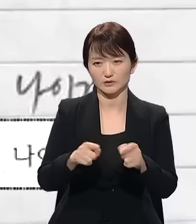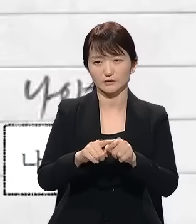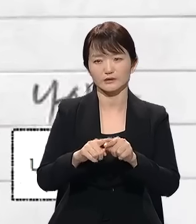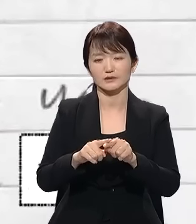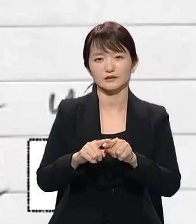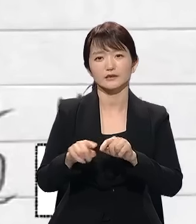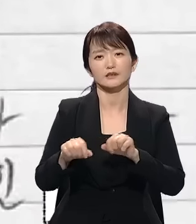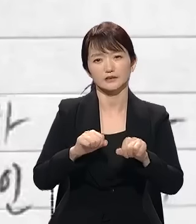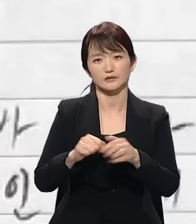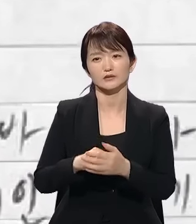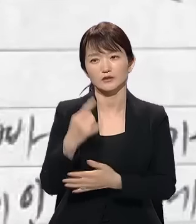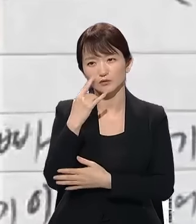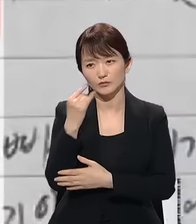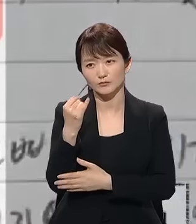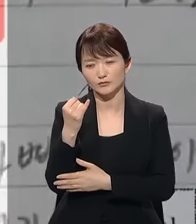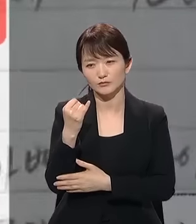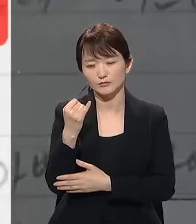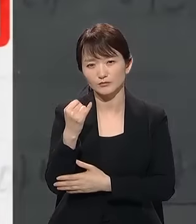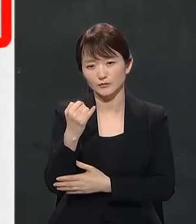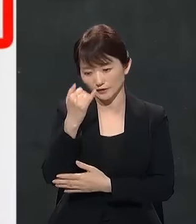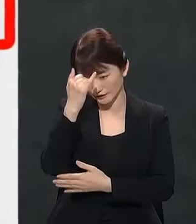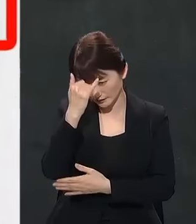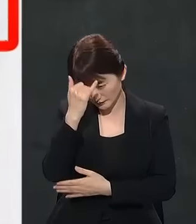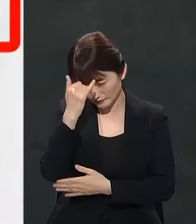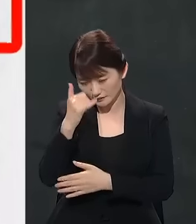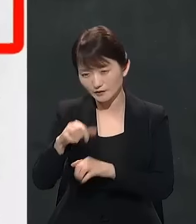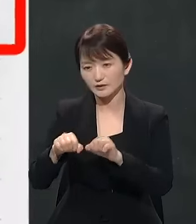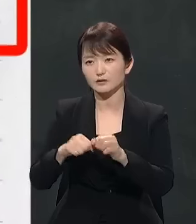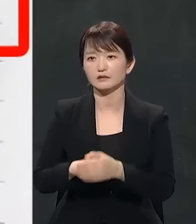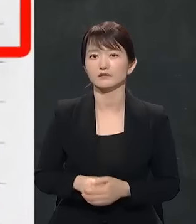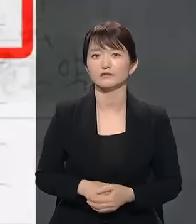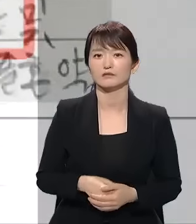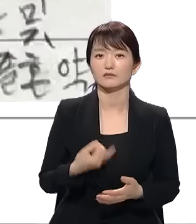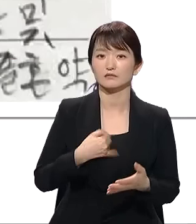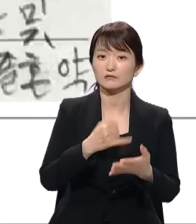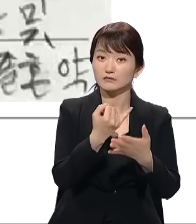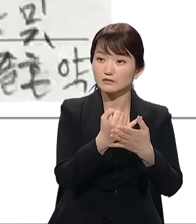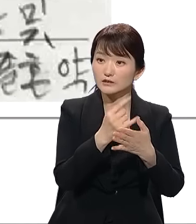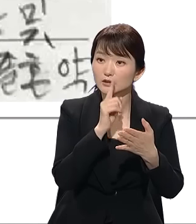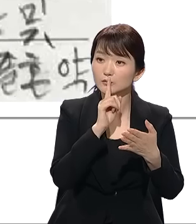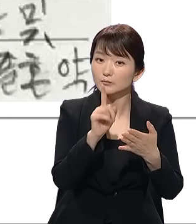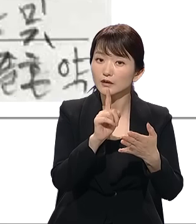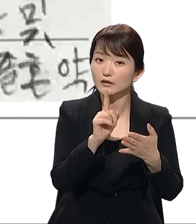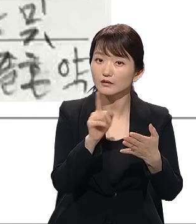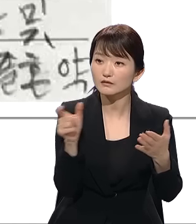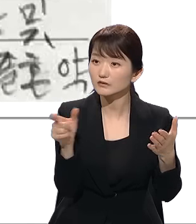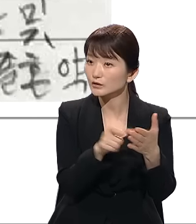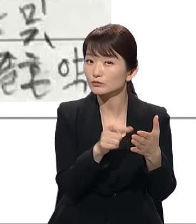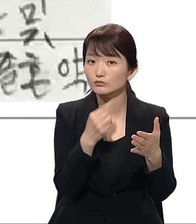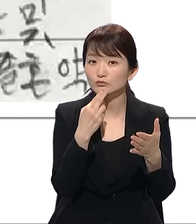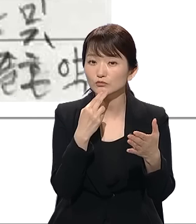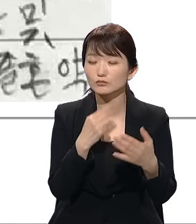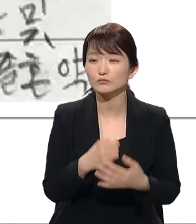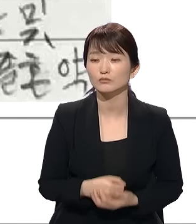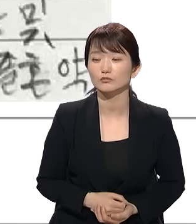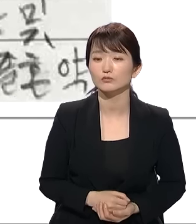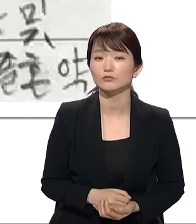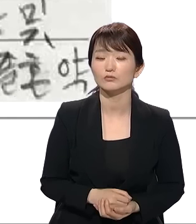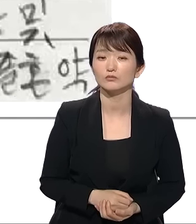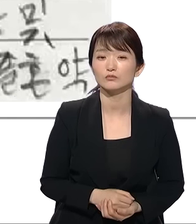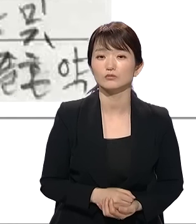대하기. 여기에 지금 큰딸의 얘기가 있나요? 큰딸에게 어떻게 하겠다가 있어야 그러게요. 사과문이고